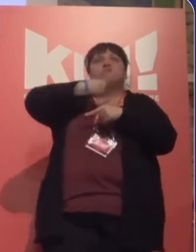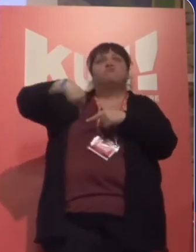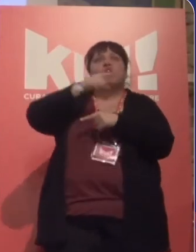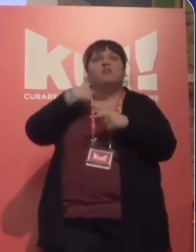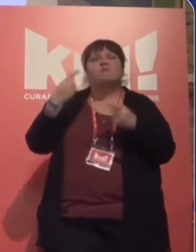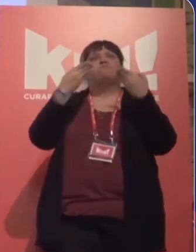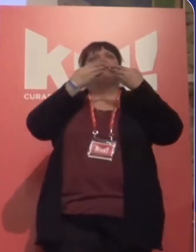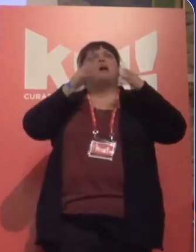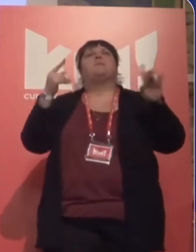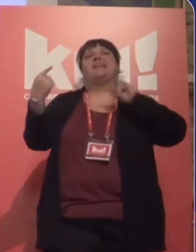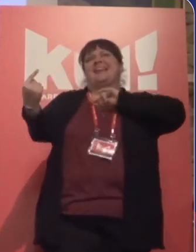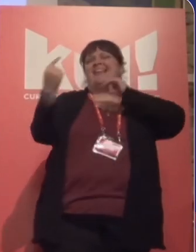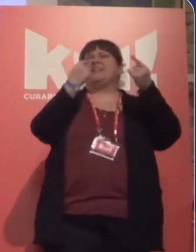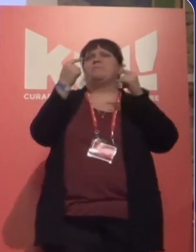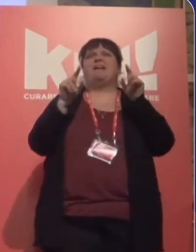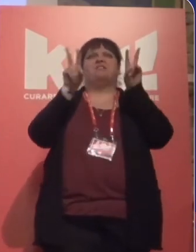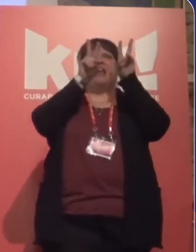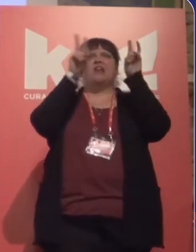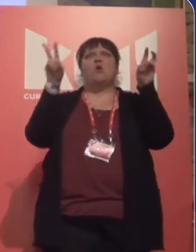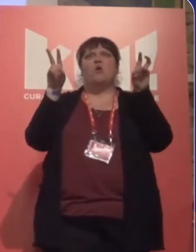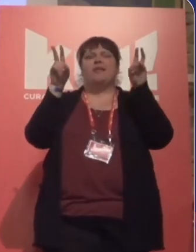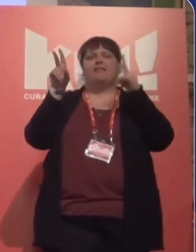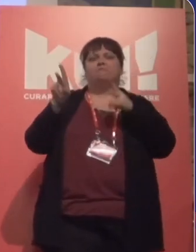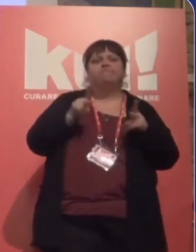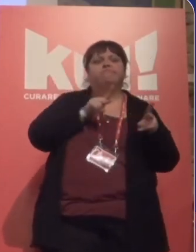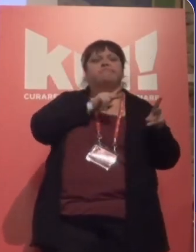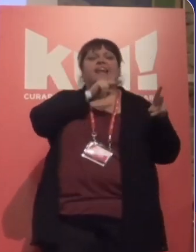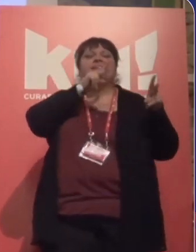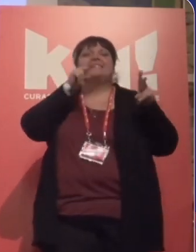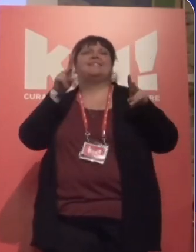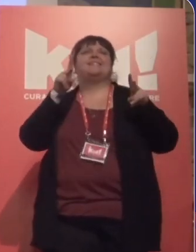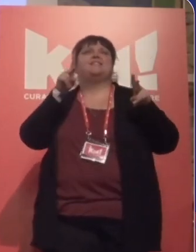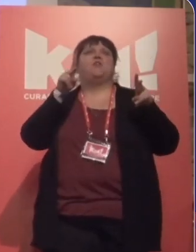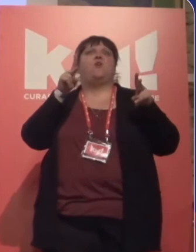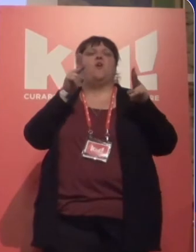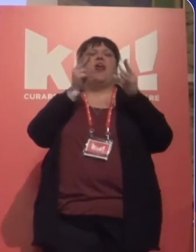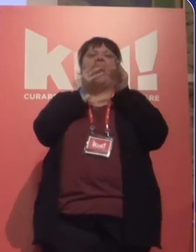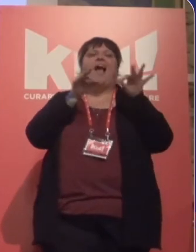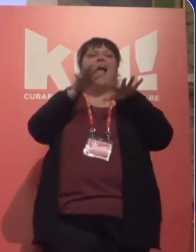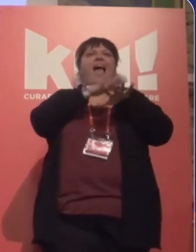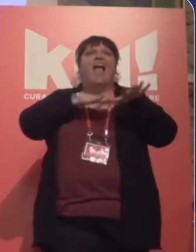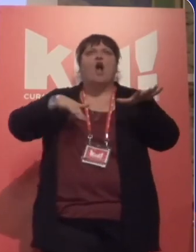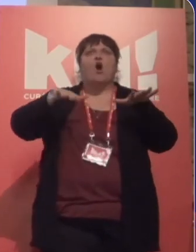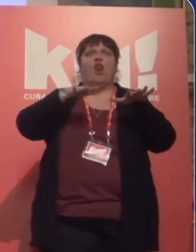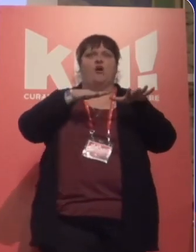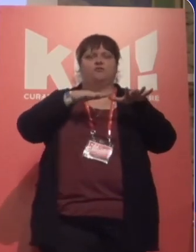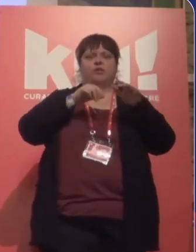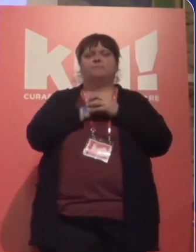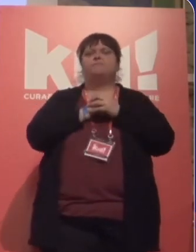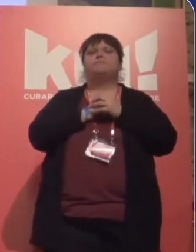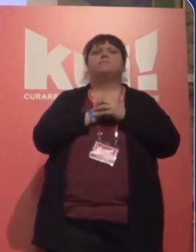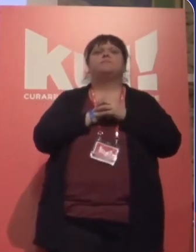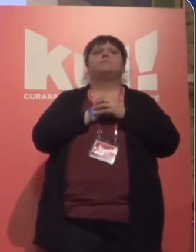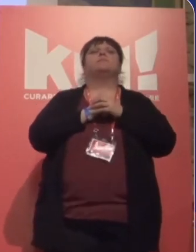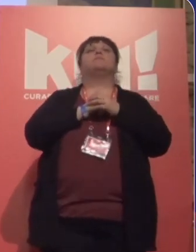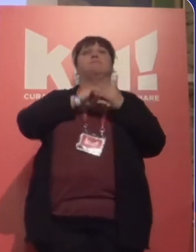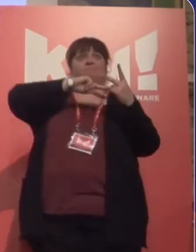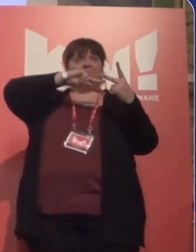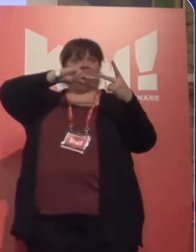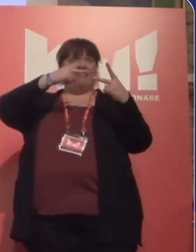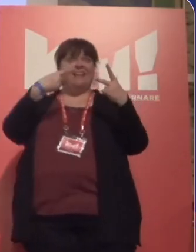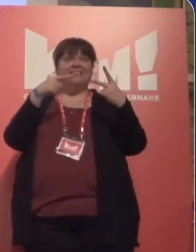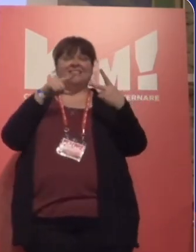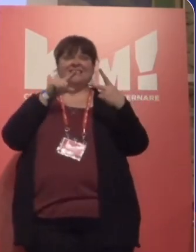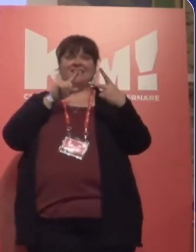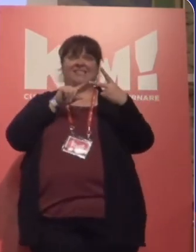ecologica il secondo punto a proposito proprio di del mondo con cui facciamo i conti del modello con cui facciamo